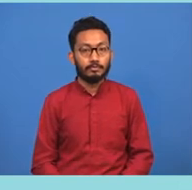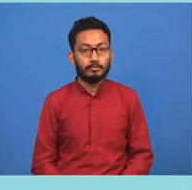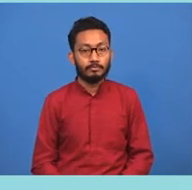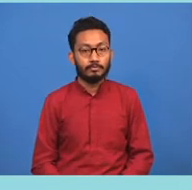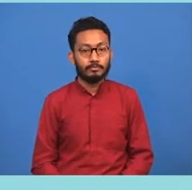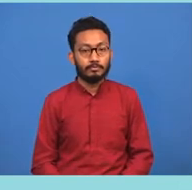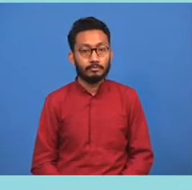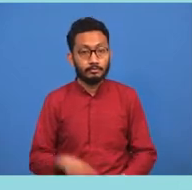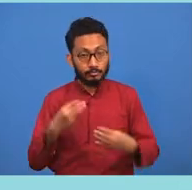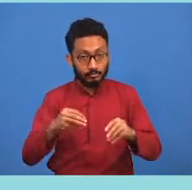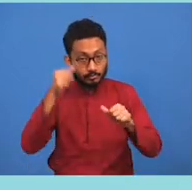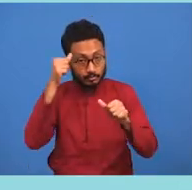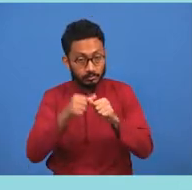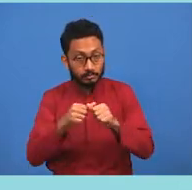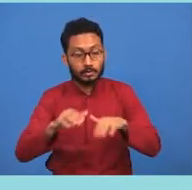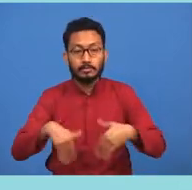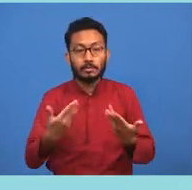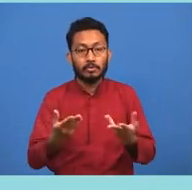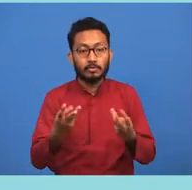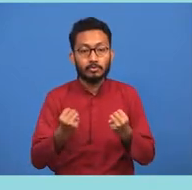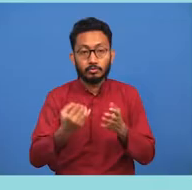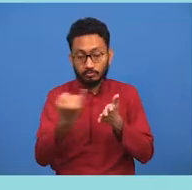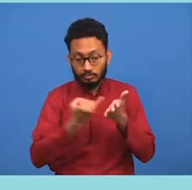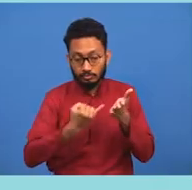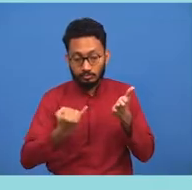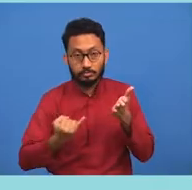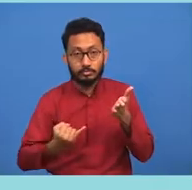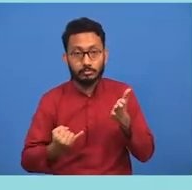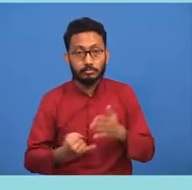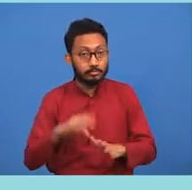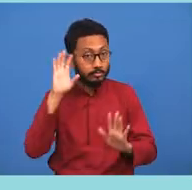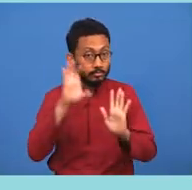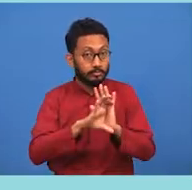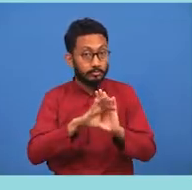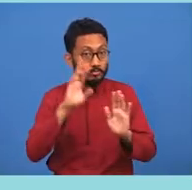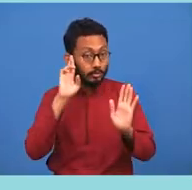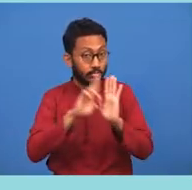Masih ingat bagaimana melukis gambar raja aras tenaga?